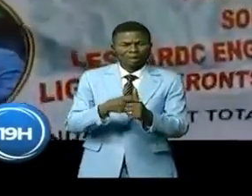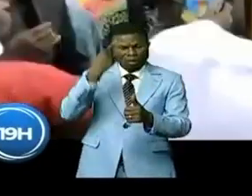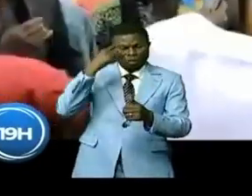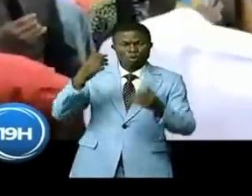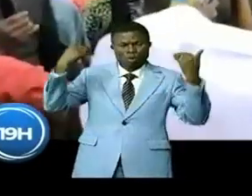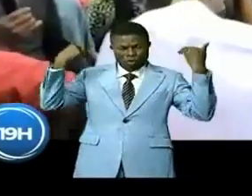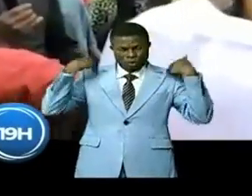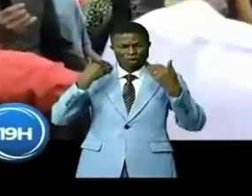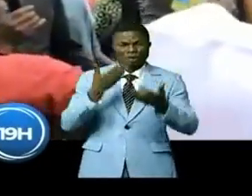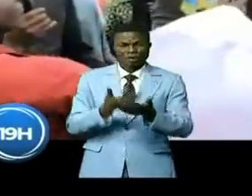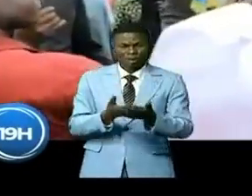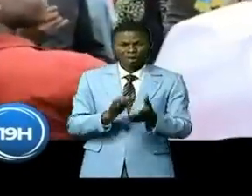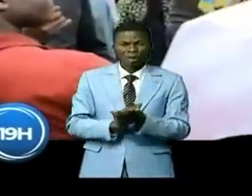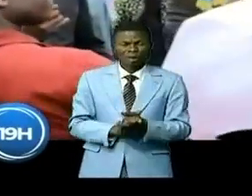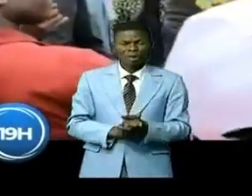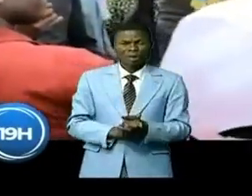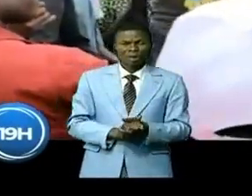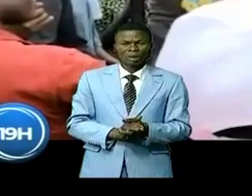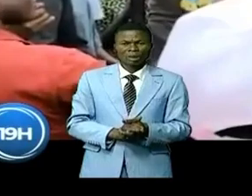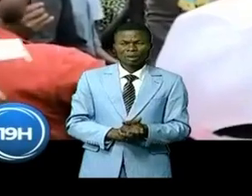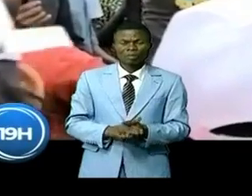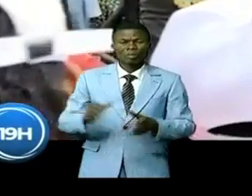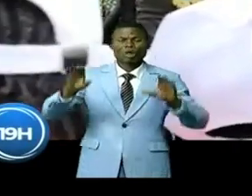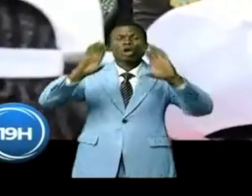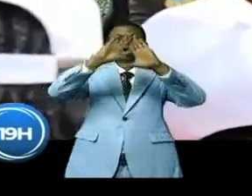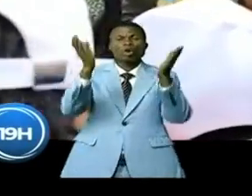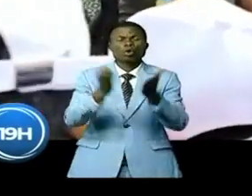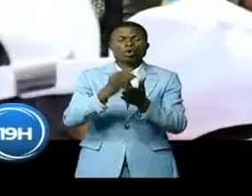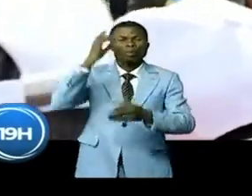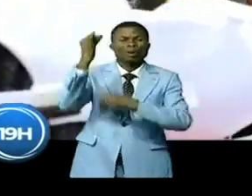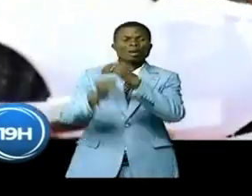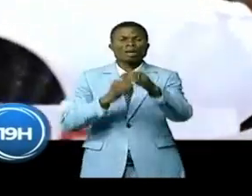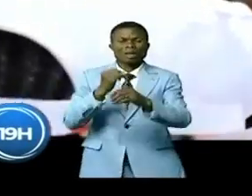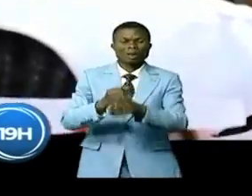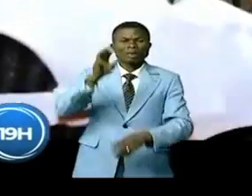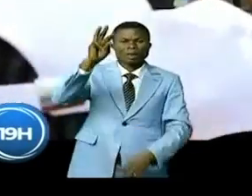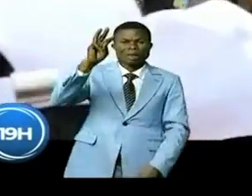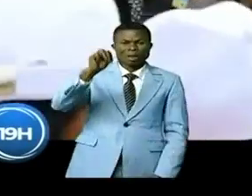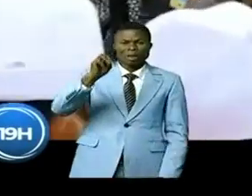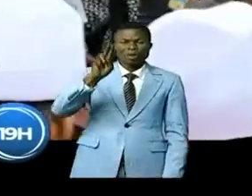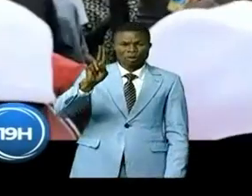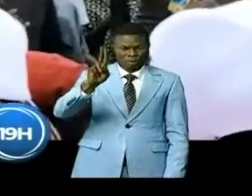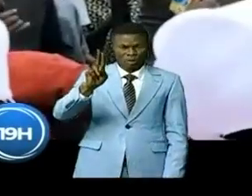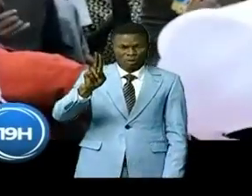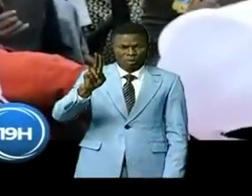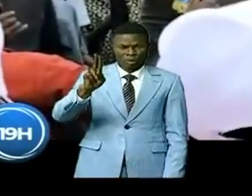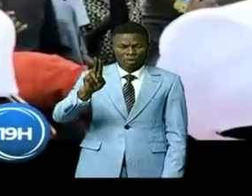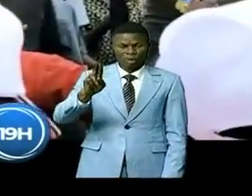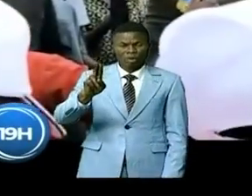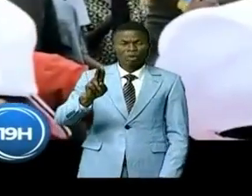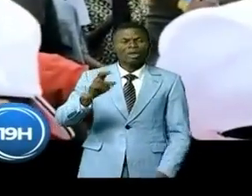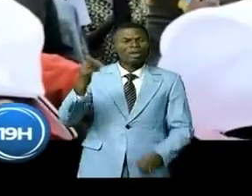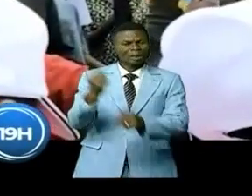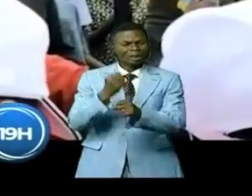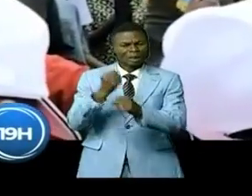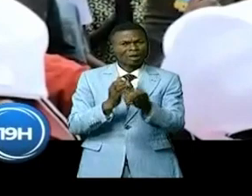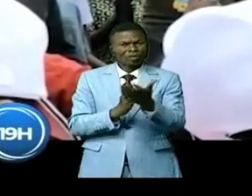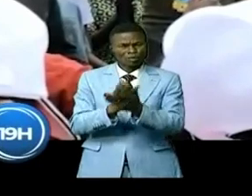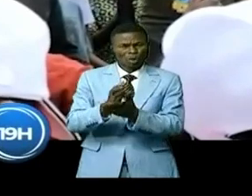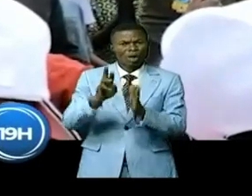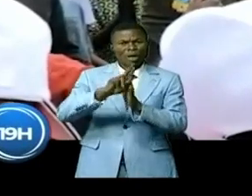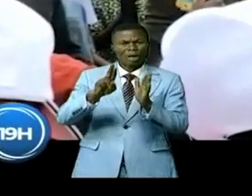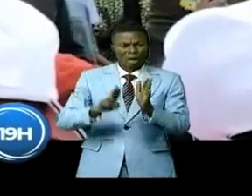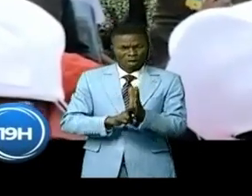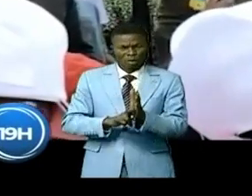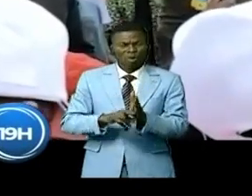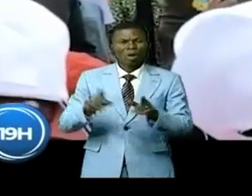décideurs. À la communauté internationale, la MONUSCO, de jouer correctement leur rôle